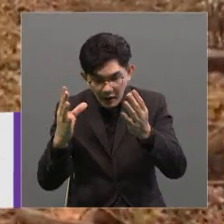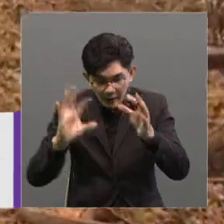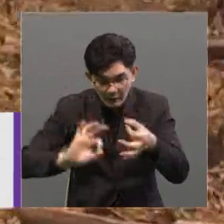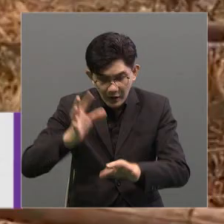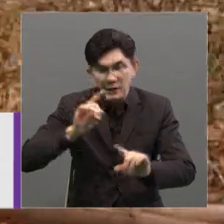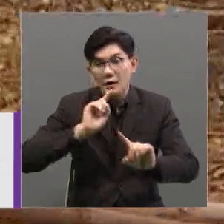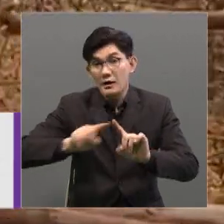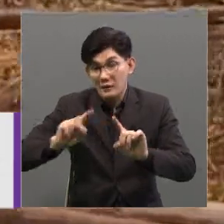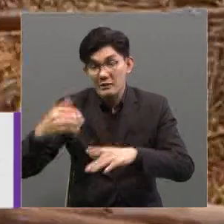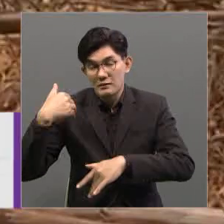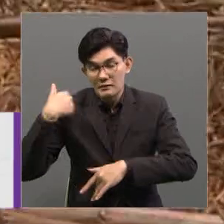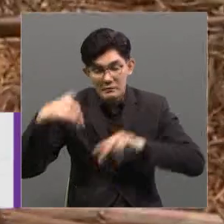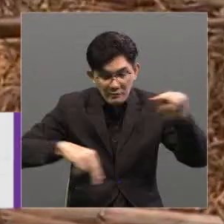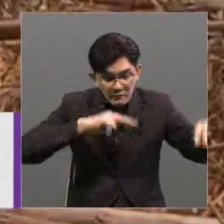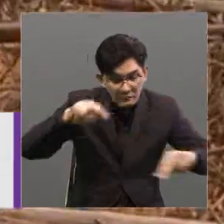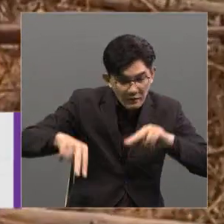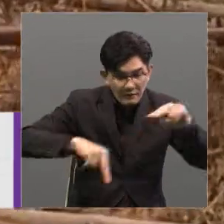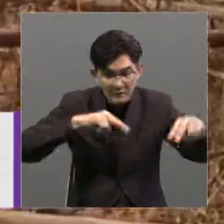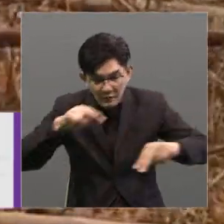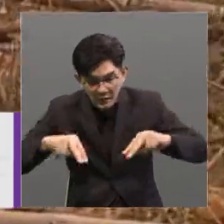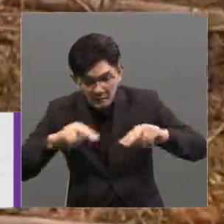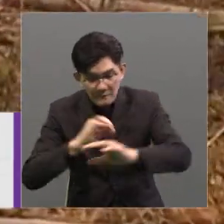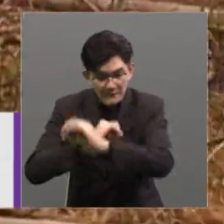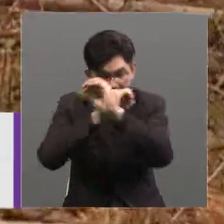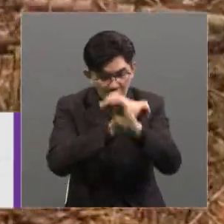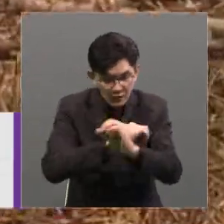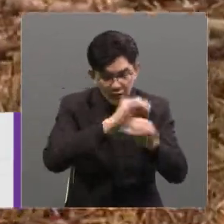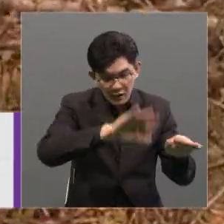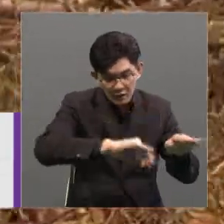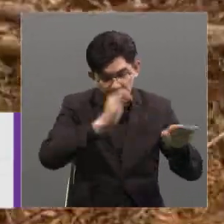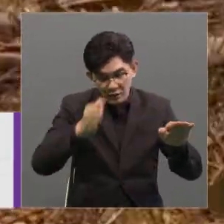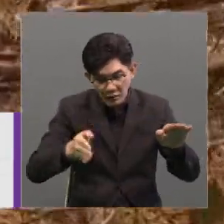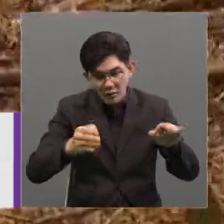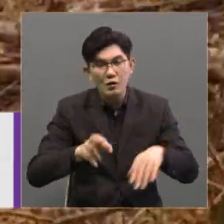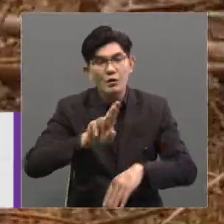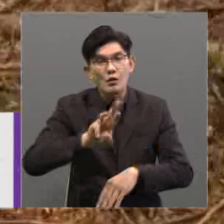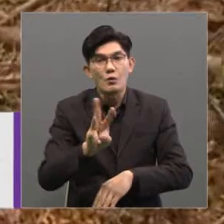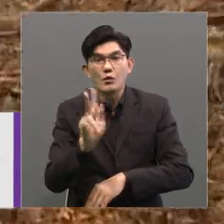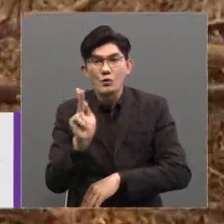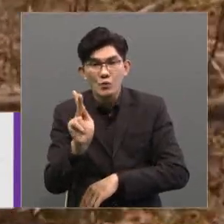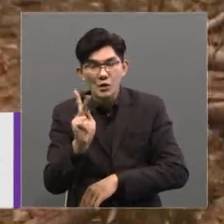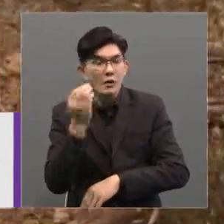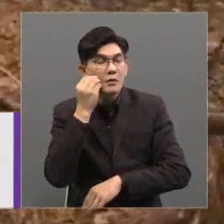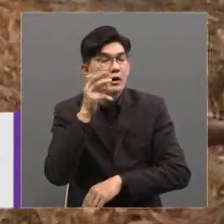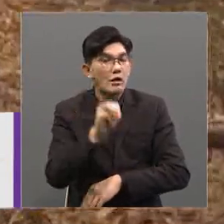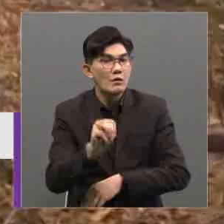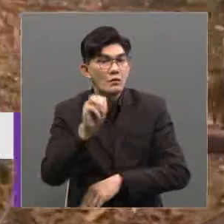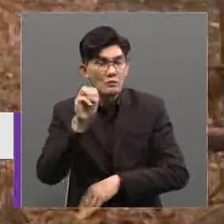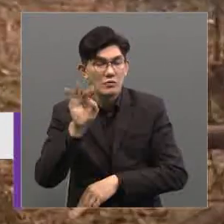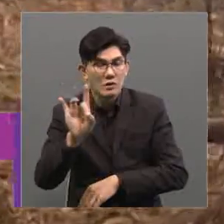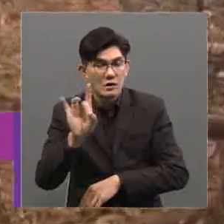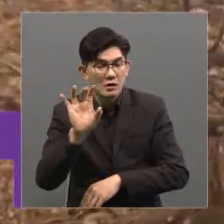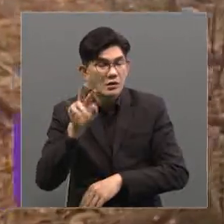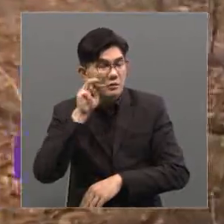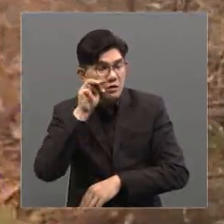จ้าหน้าที่ที่เกี่ยวข้องเข้าไปควบคุมไฟป่าที่บริเวณเขารวกหมู่ที่9บ้านบึงเจริญตำบลระบำอำเภอลานสักจังหวัดอุทัย